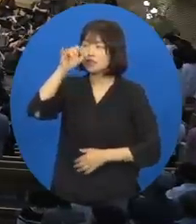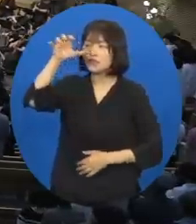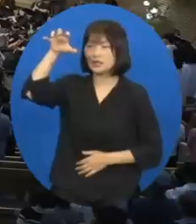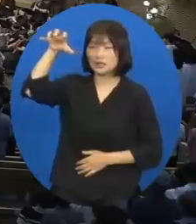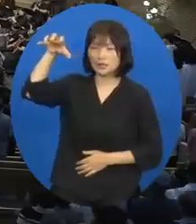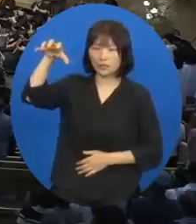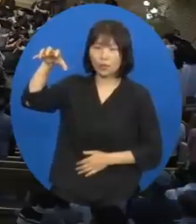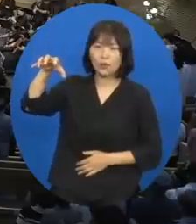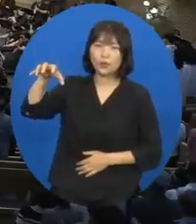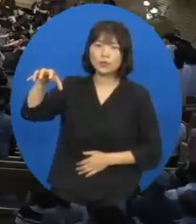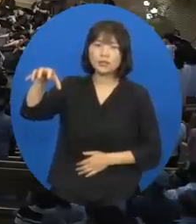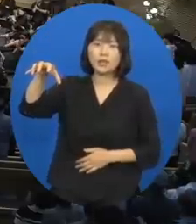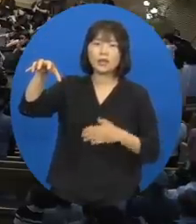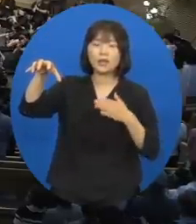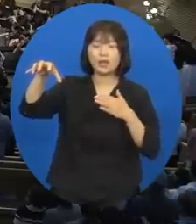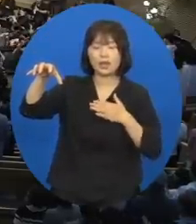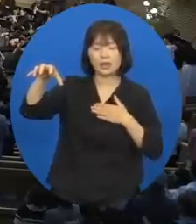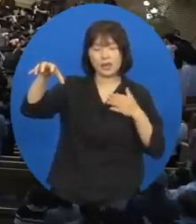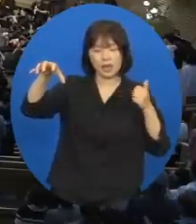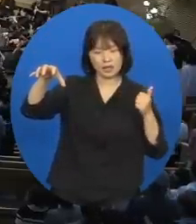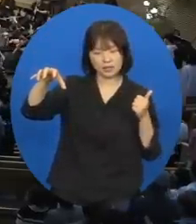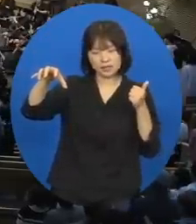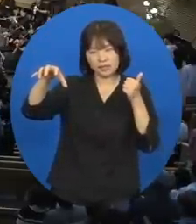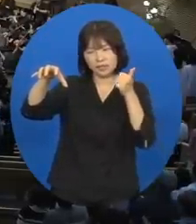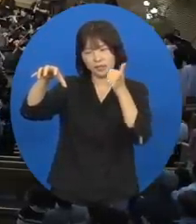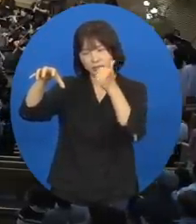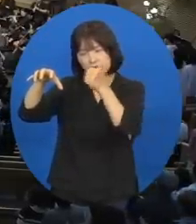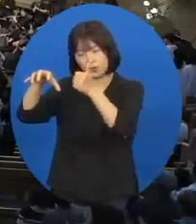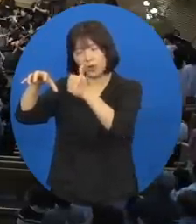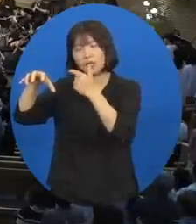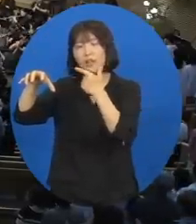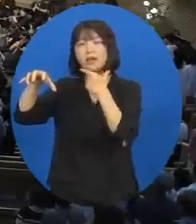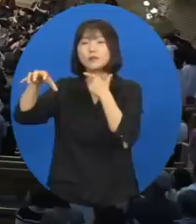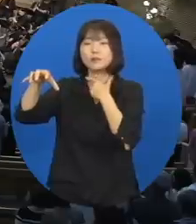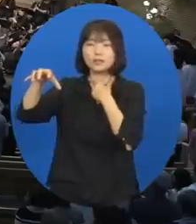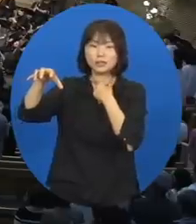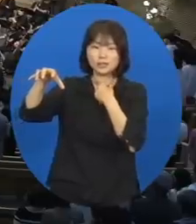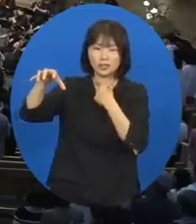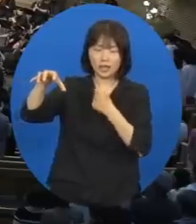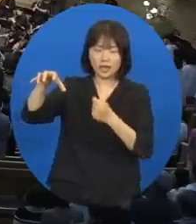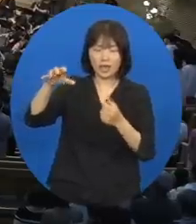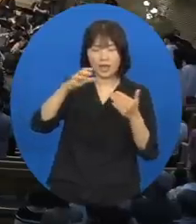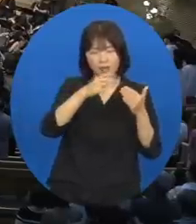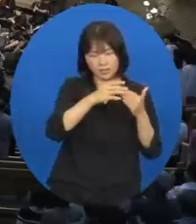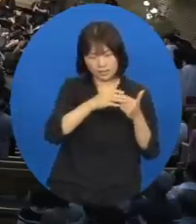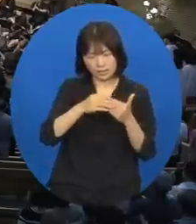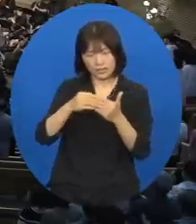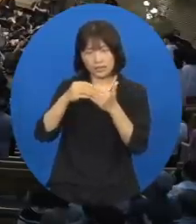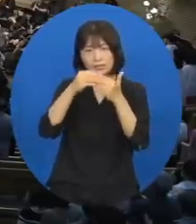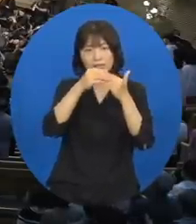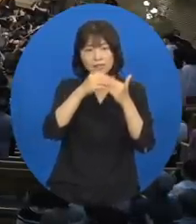뜻하신 그곳에 나 있기 원합니다.